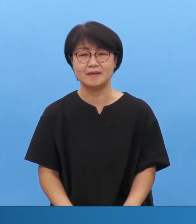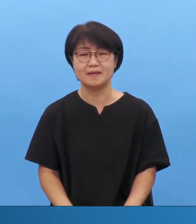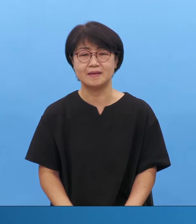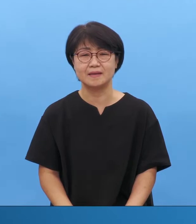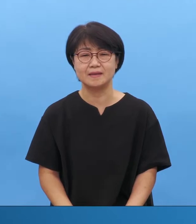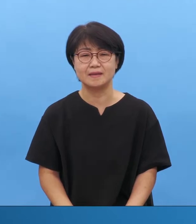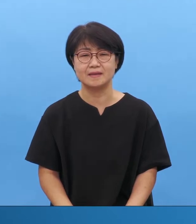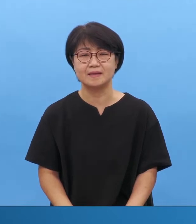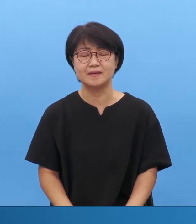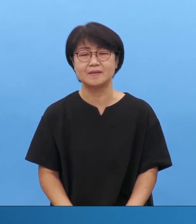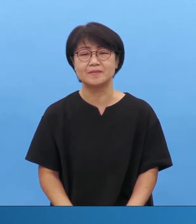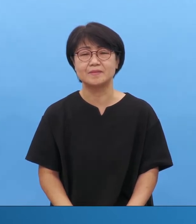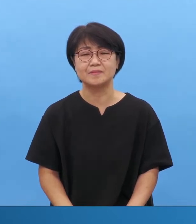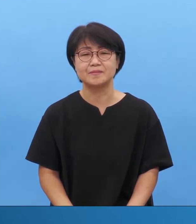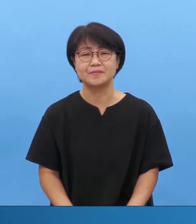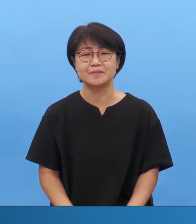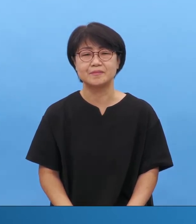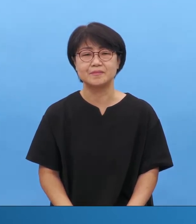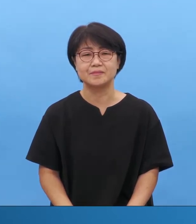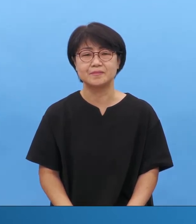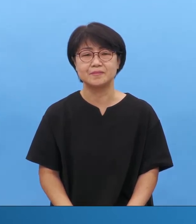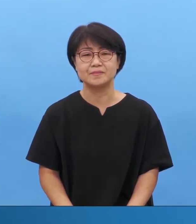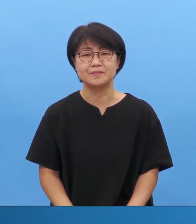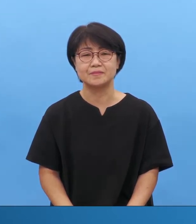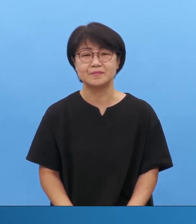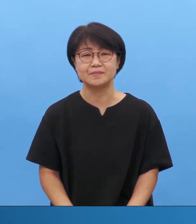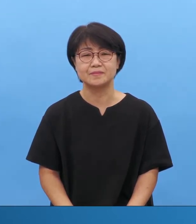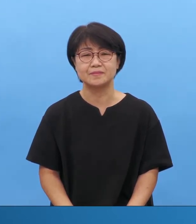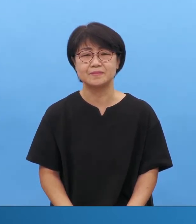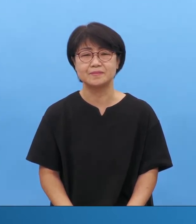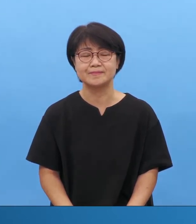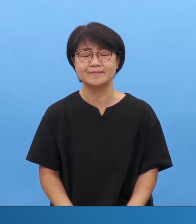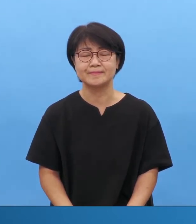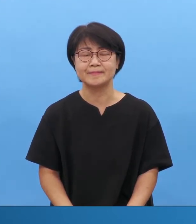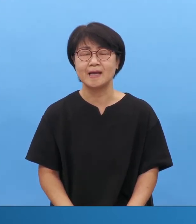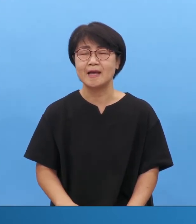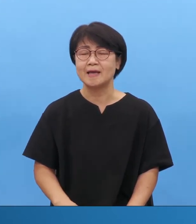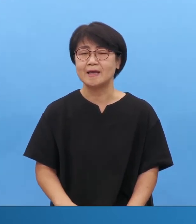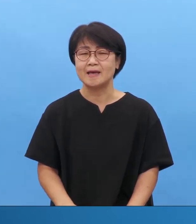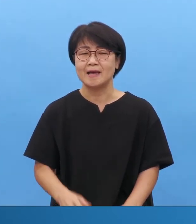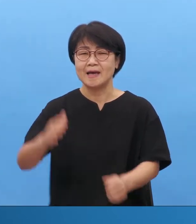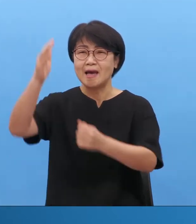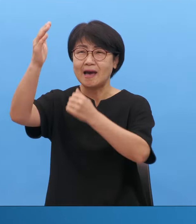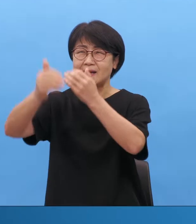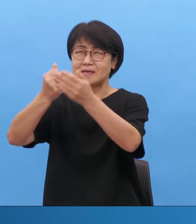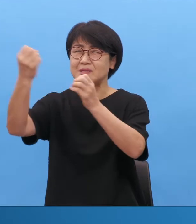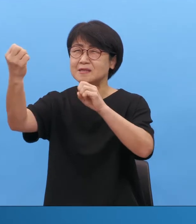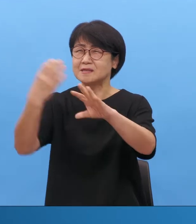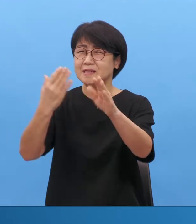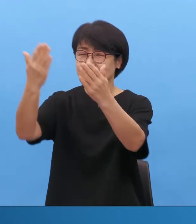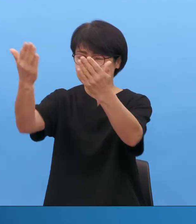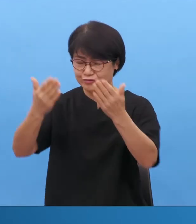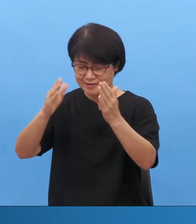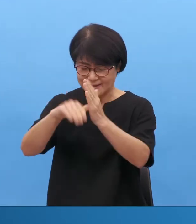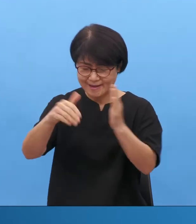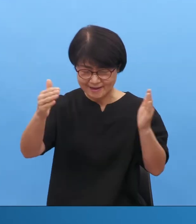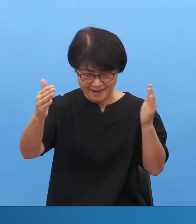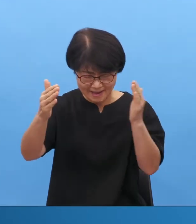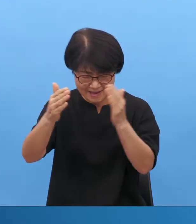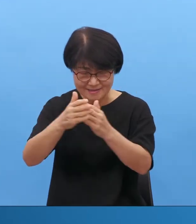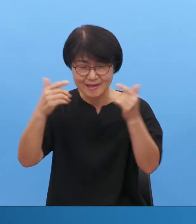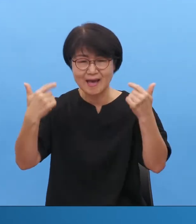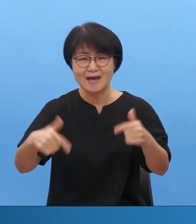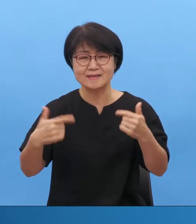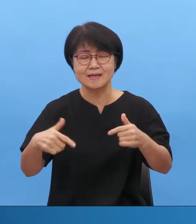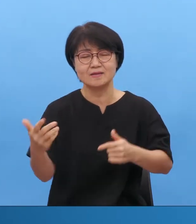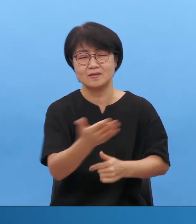하나님이 주시니까 이 종일 응답하실 수밖에 없죠. And spiritually speaking, because you are taking on this important role, God has no